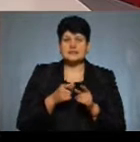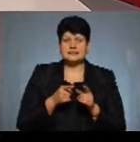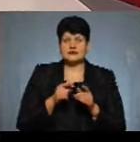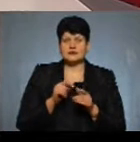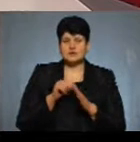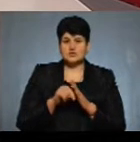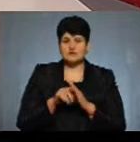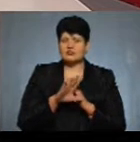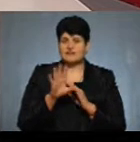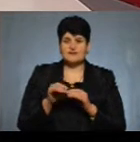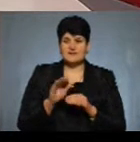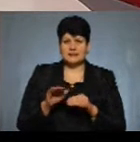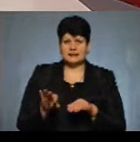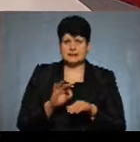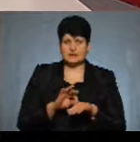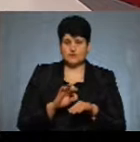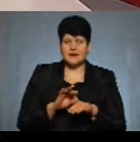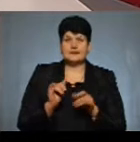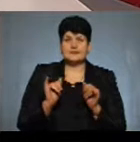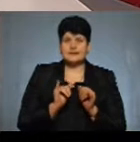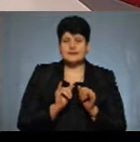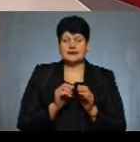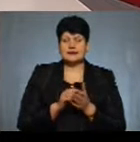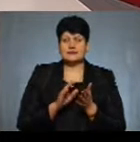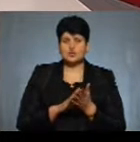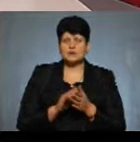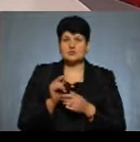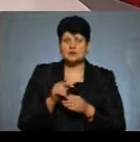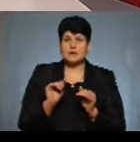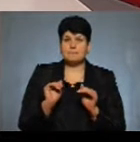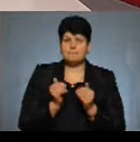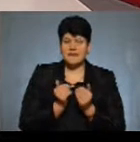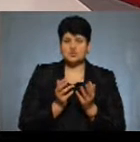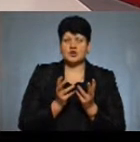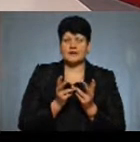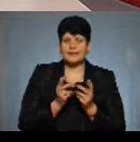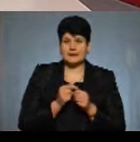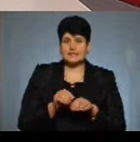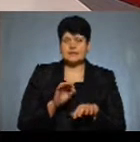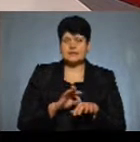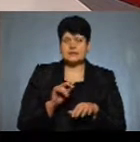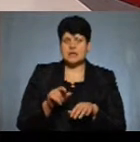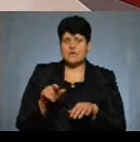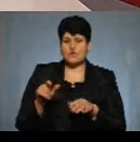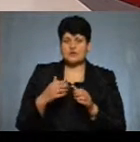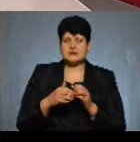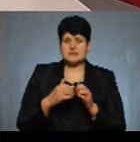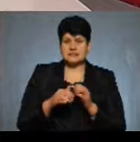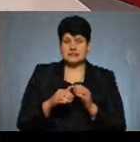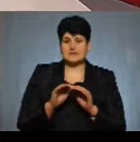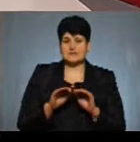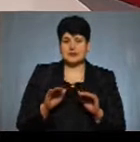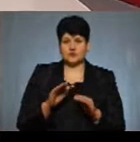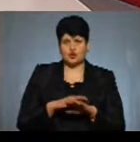ж таки не всі діти захворювають і, відповідно, реєструється тоді менша кількість захворювань серед,